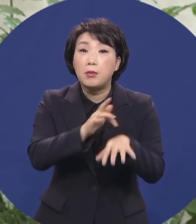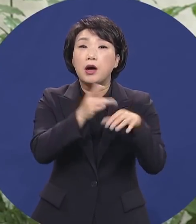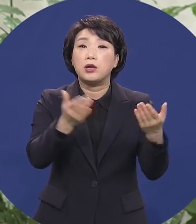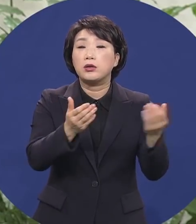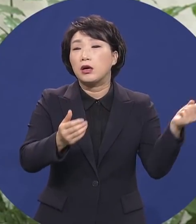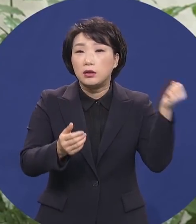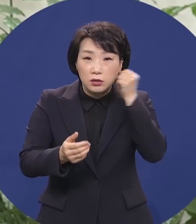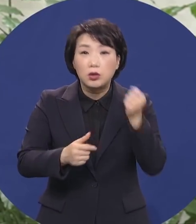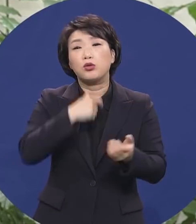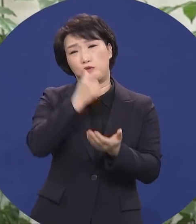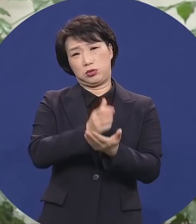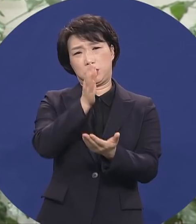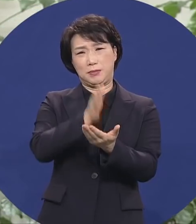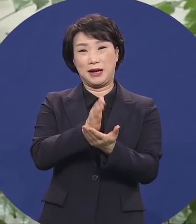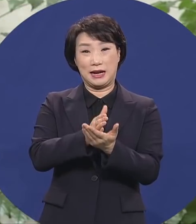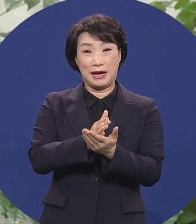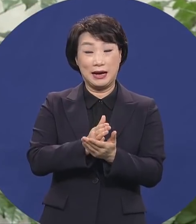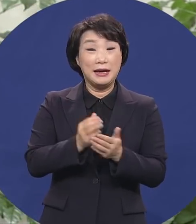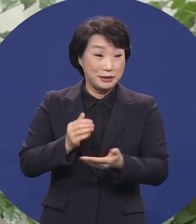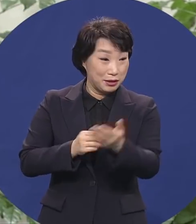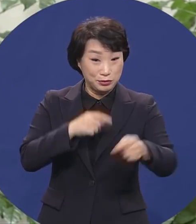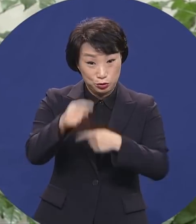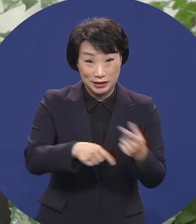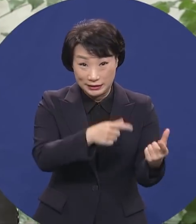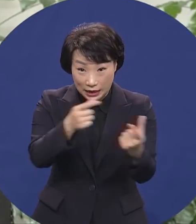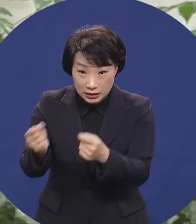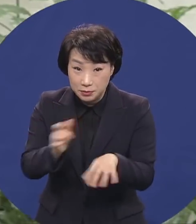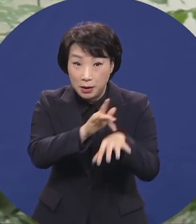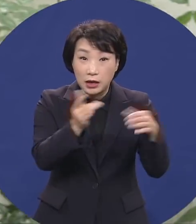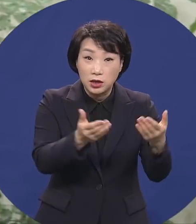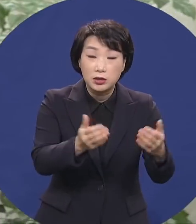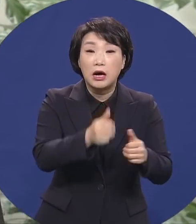말라고. 같이 마귀에게 당하지 말라.